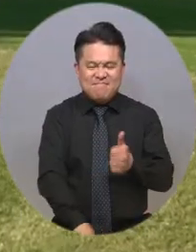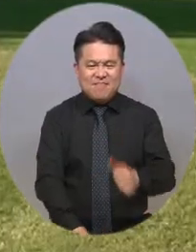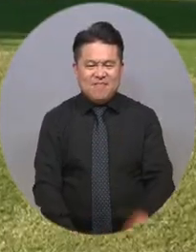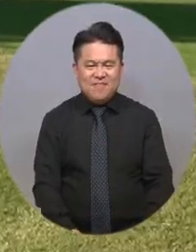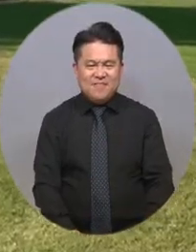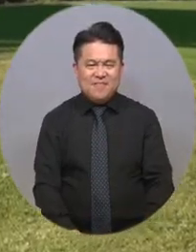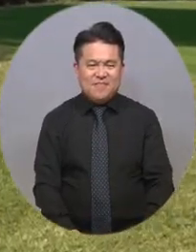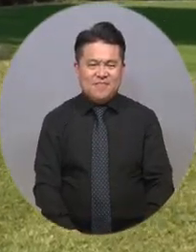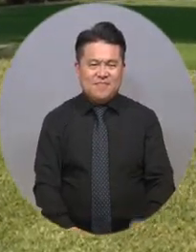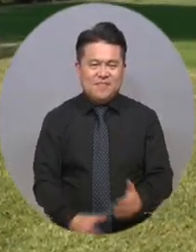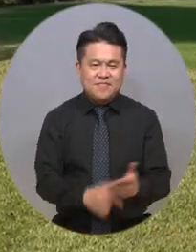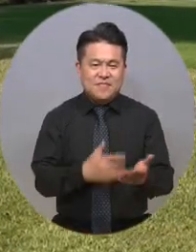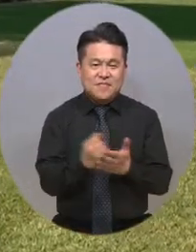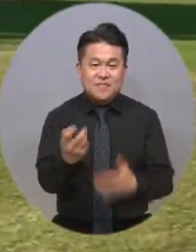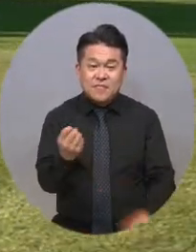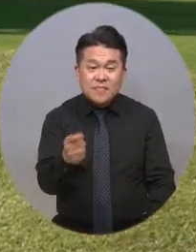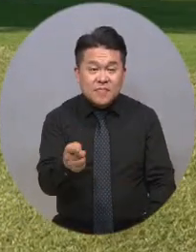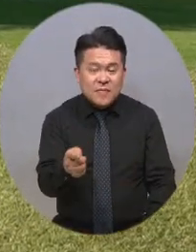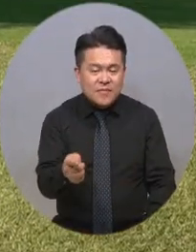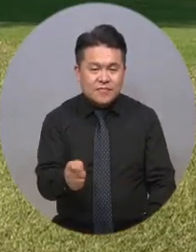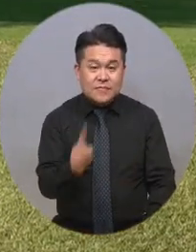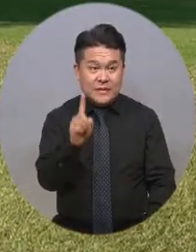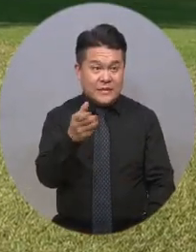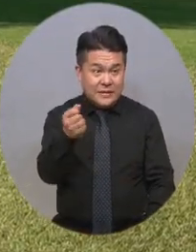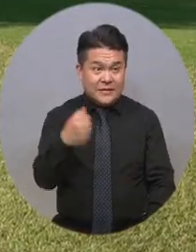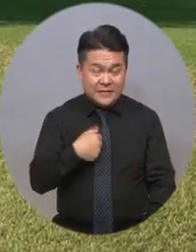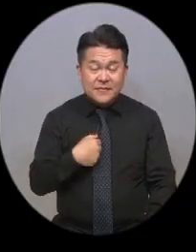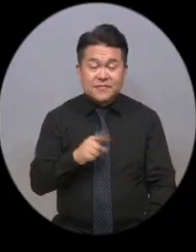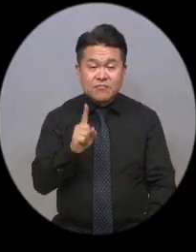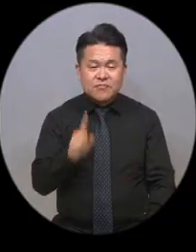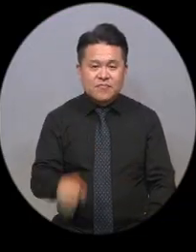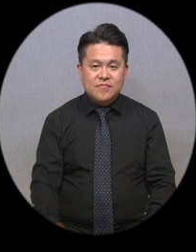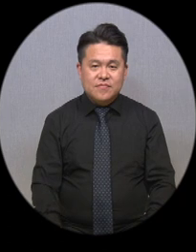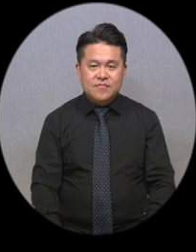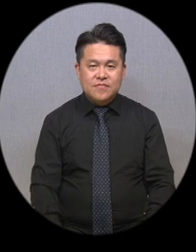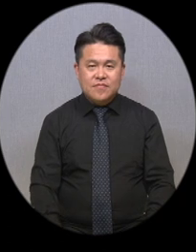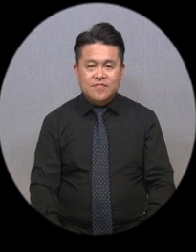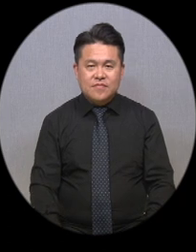몇 장이야? 한 장 가져가면 돼. 두 네, 그 장이요? 한 장. 보디 보디.